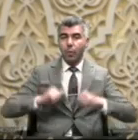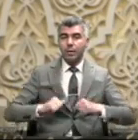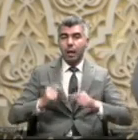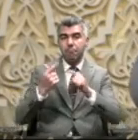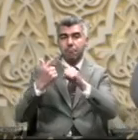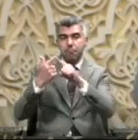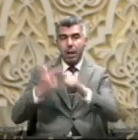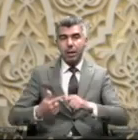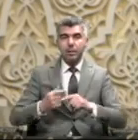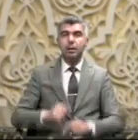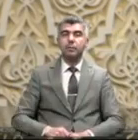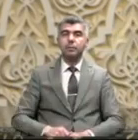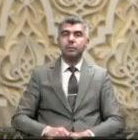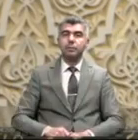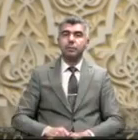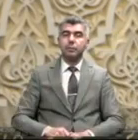والماليه